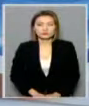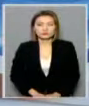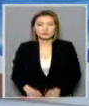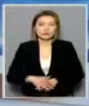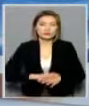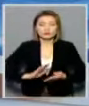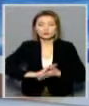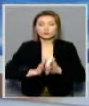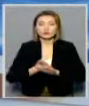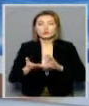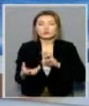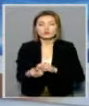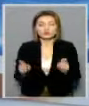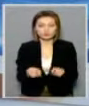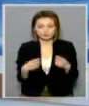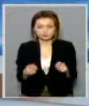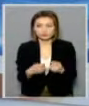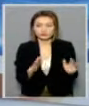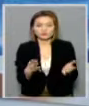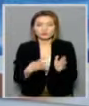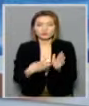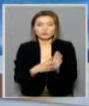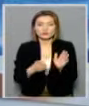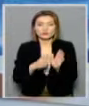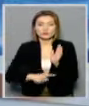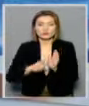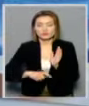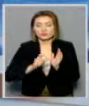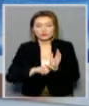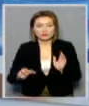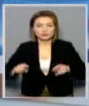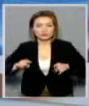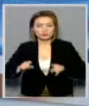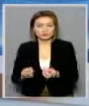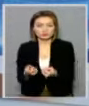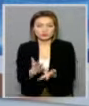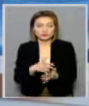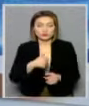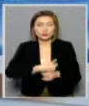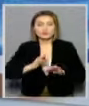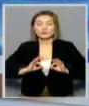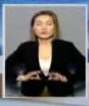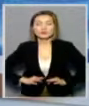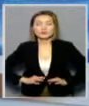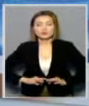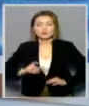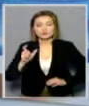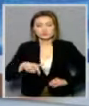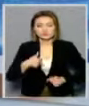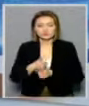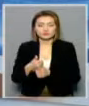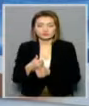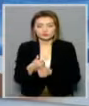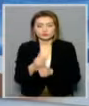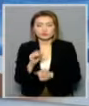Елдегі дүрбелең кезінде жаппай тәртіпсіздік орнатқан 970 күдікті ұсталды. Бұл туралы бас прокуратураның бірінші қызмет бастығының